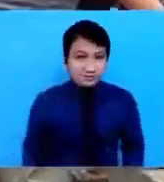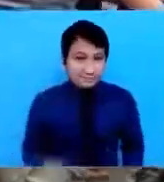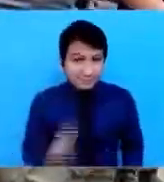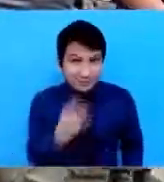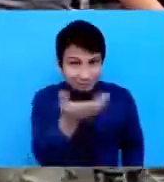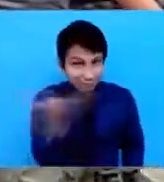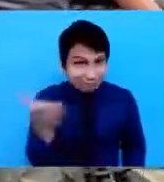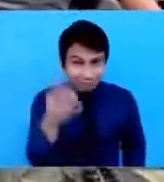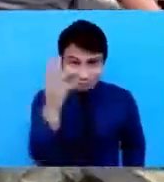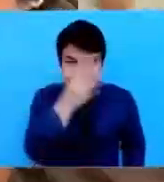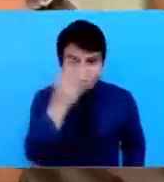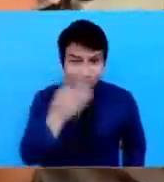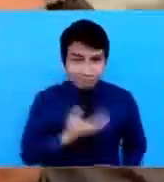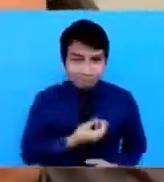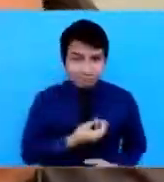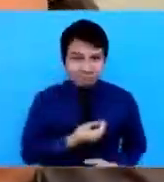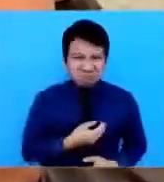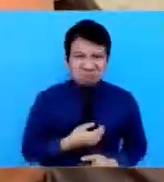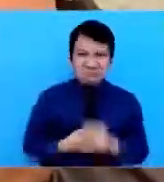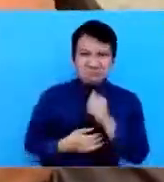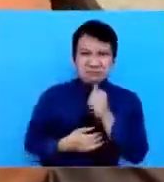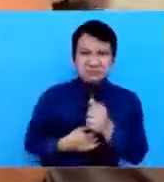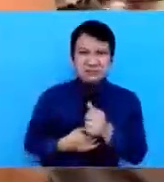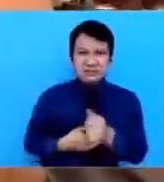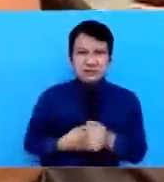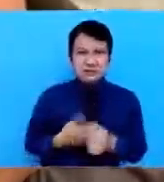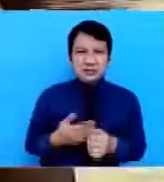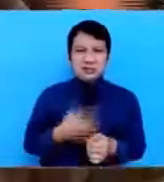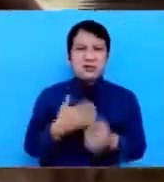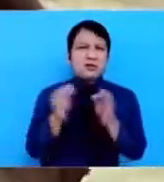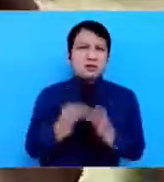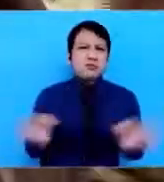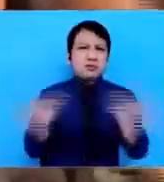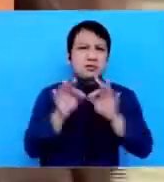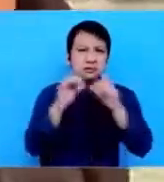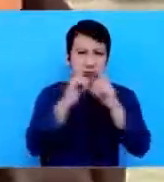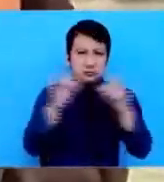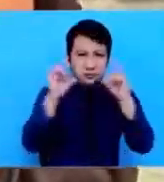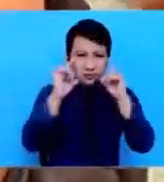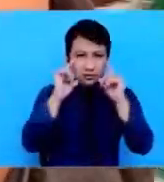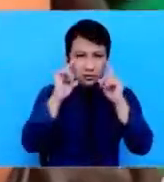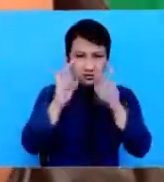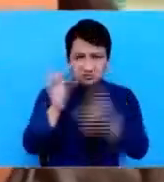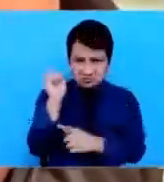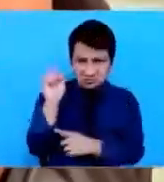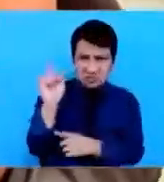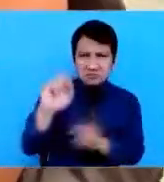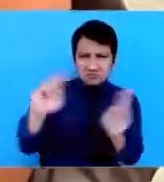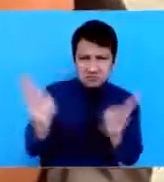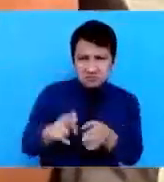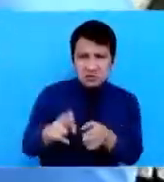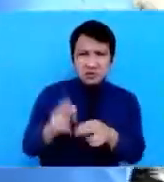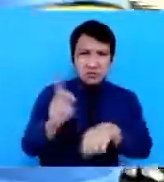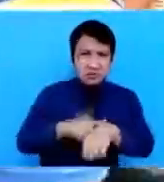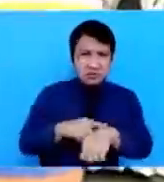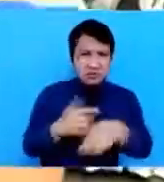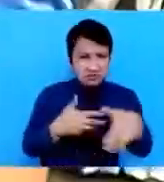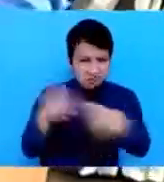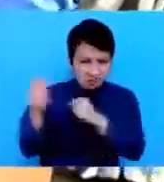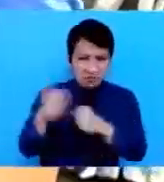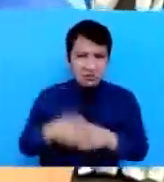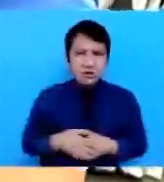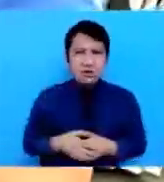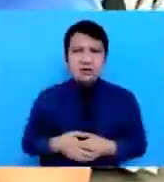natatakot? Hindi naman. Basta may face mask lang. Saglit lang, ikot kagad, tapos na, labas na. Hindi naman